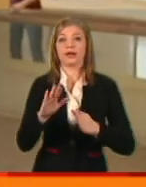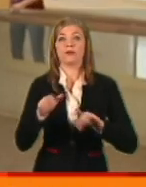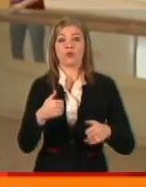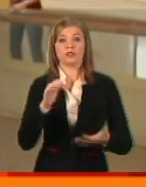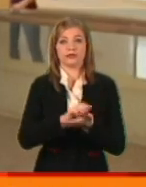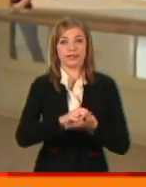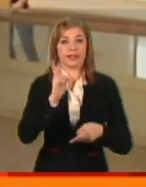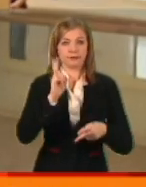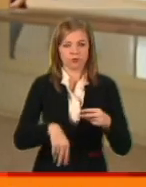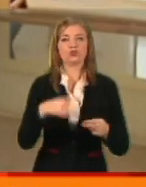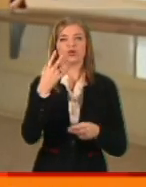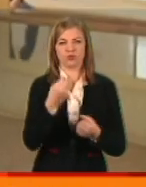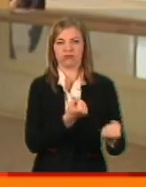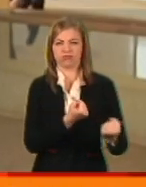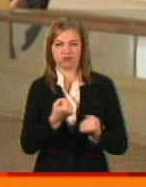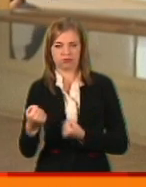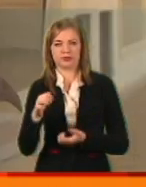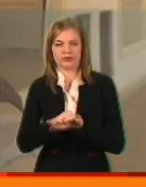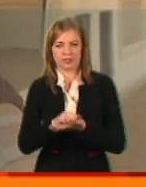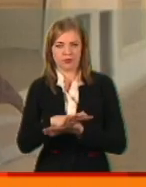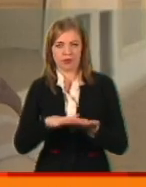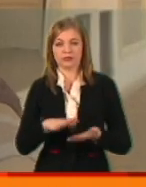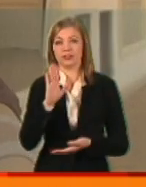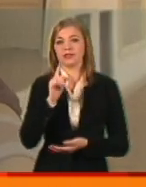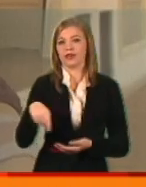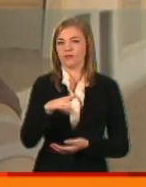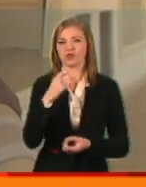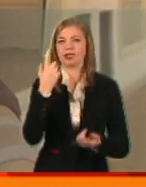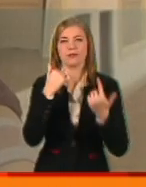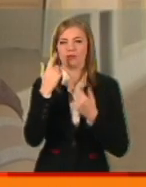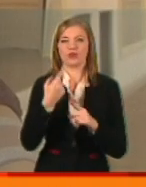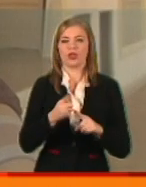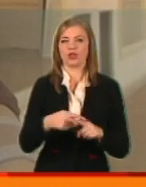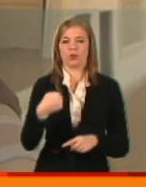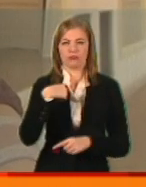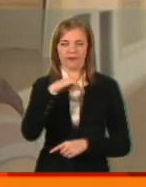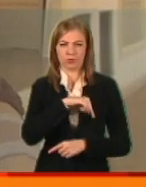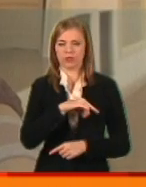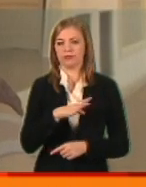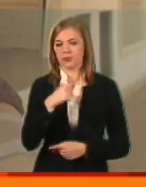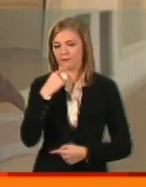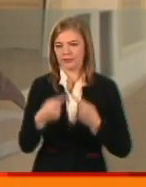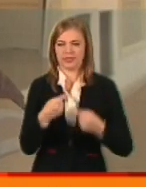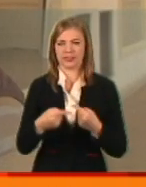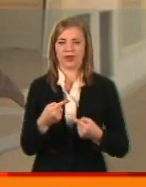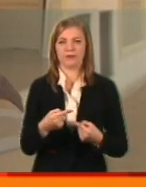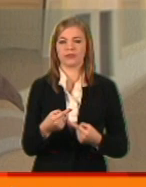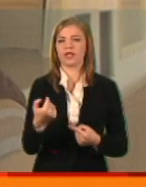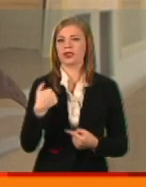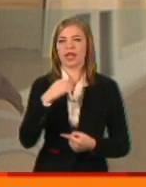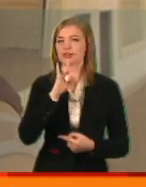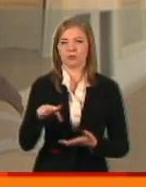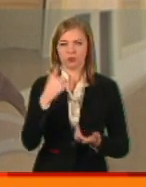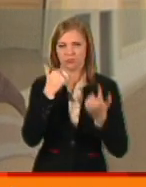еще занятий еще оставалось заниматься. Девочки не плачут. Вот это у меня внутри было всегда. Вот я не